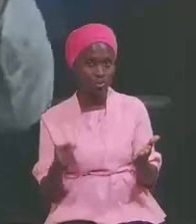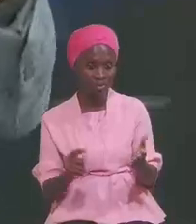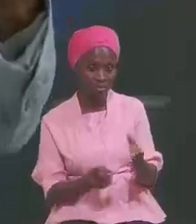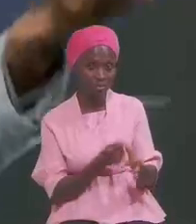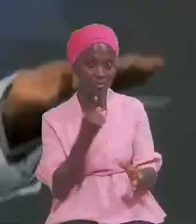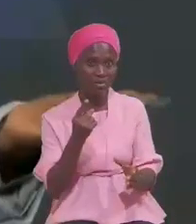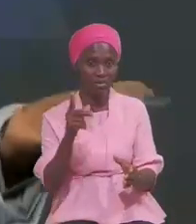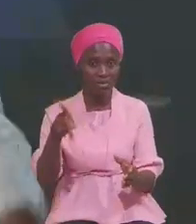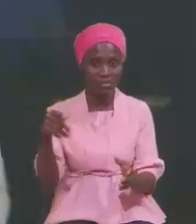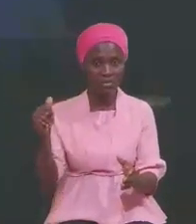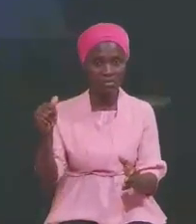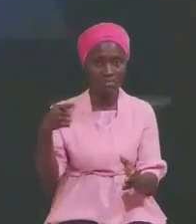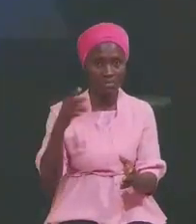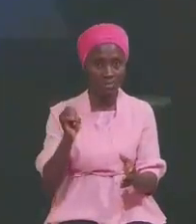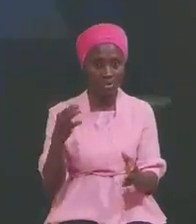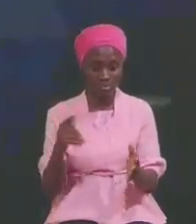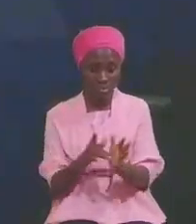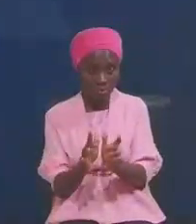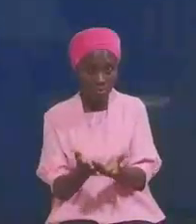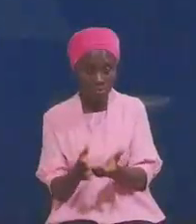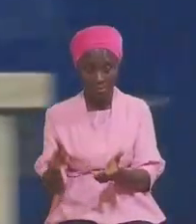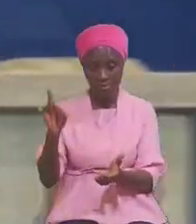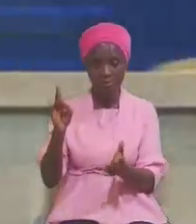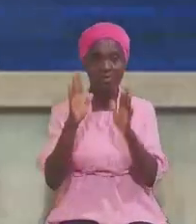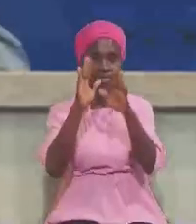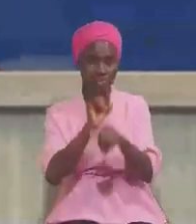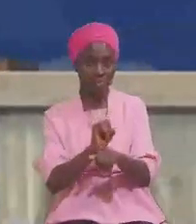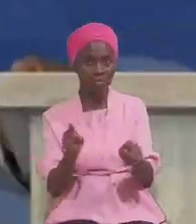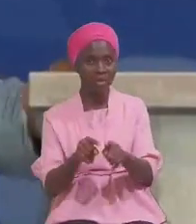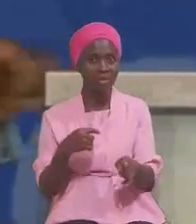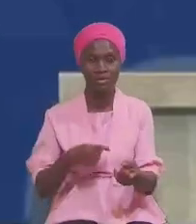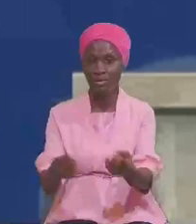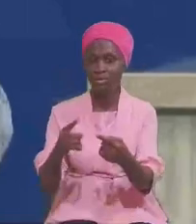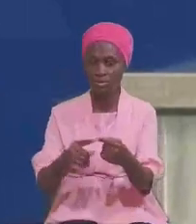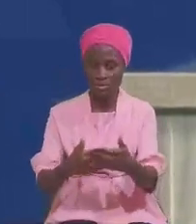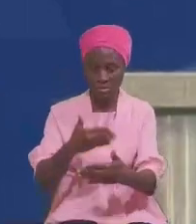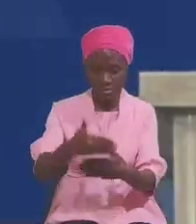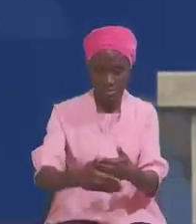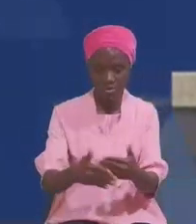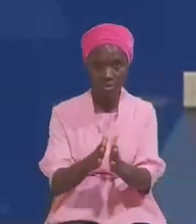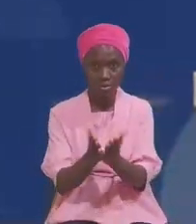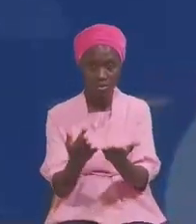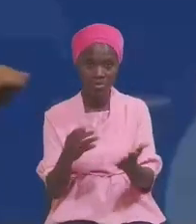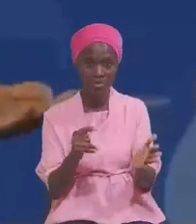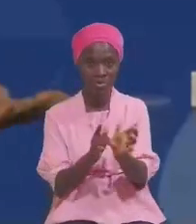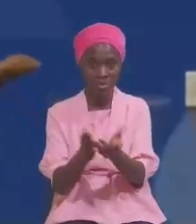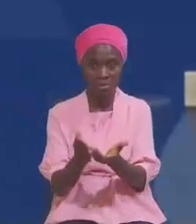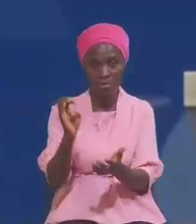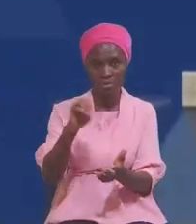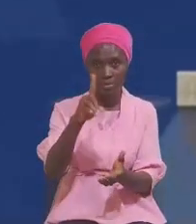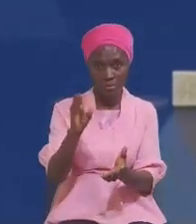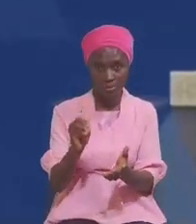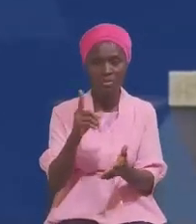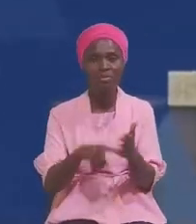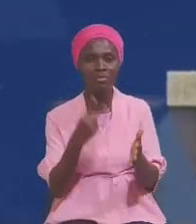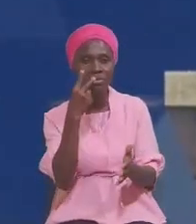le miracle. Comme on aborde le deuxième livre de la Bible,